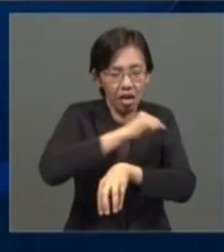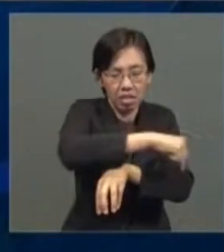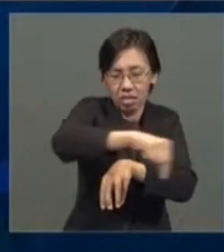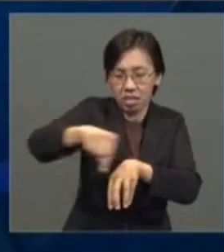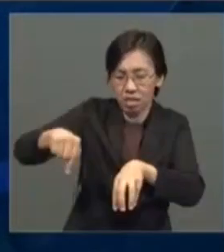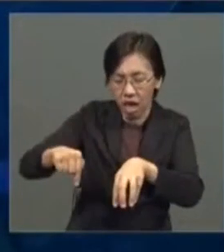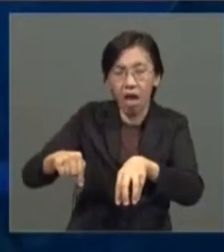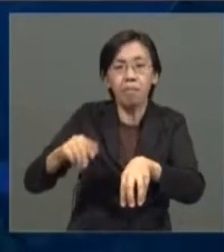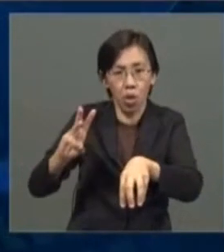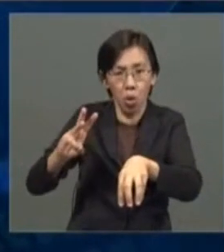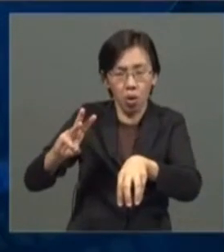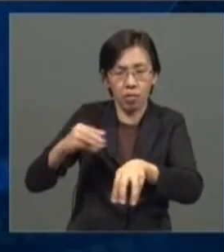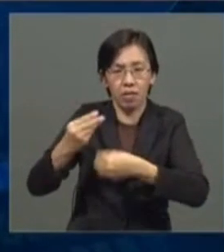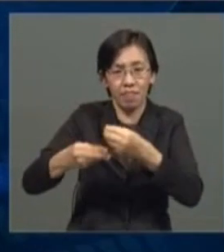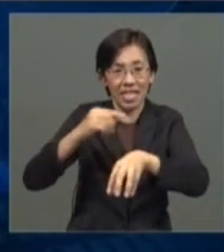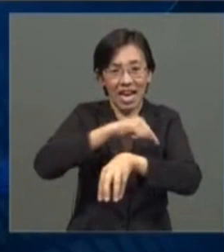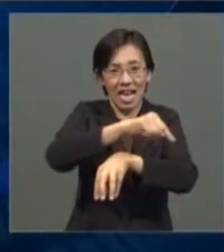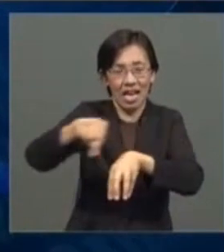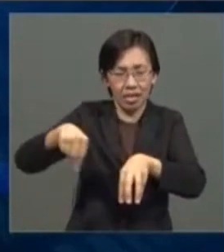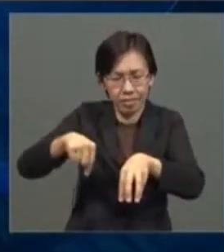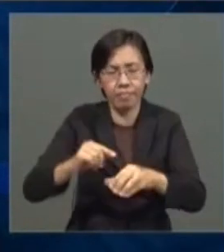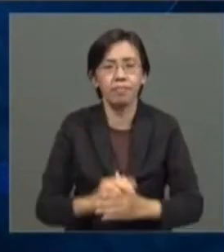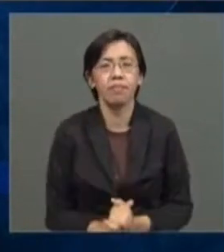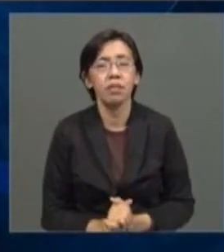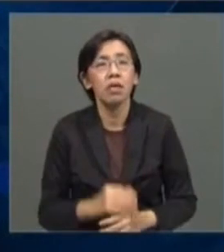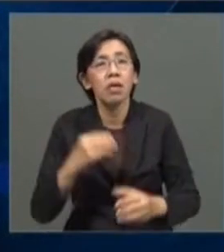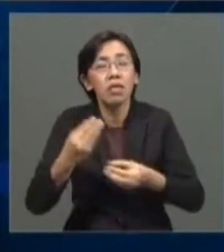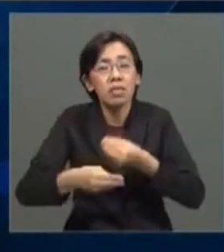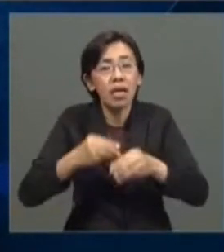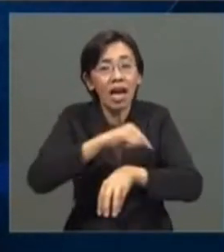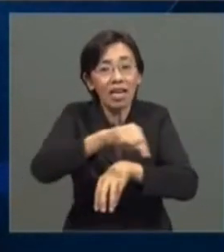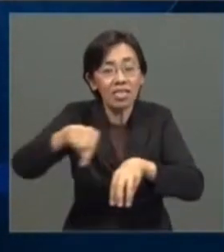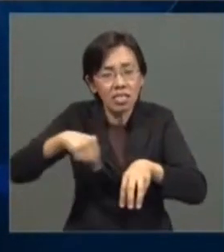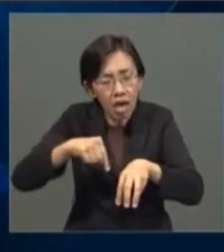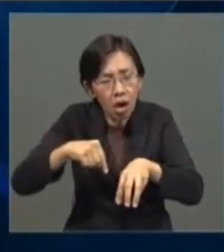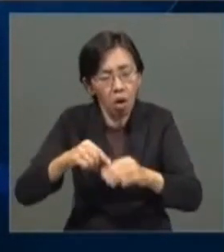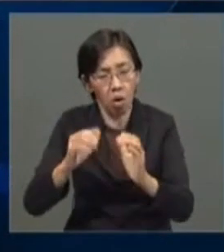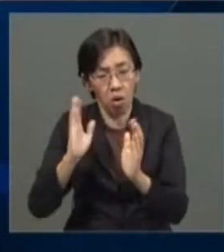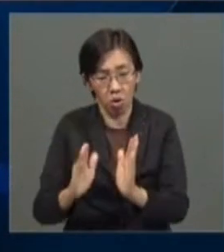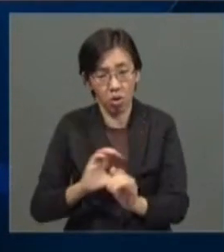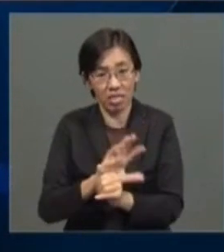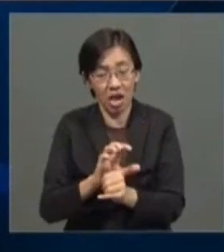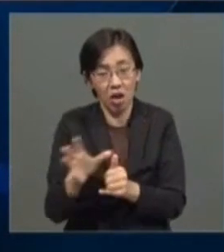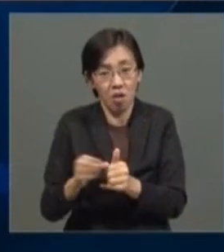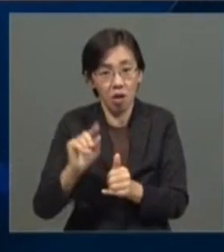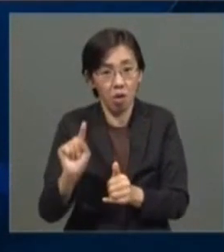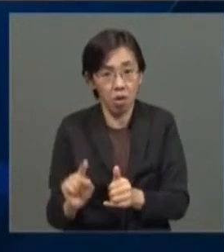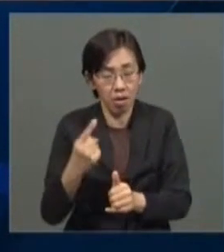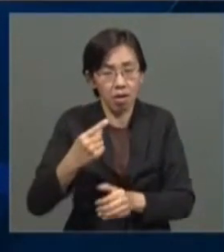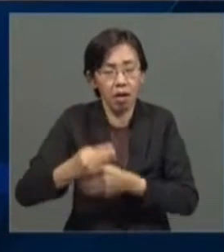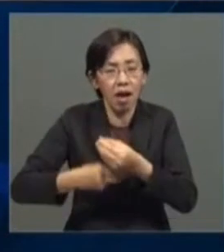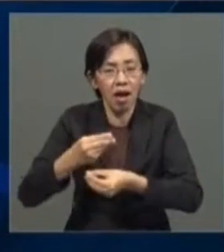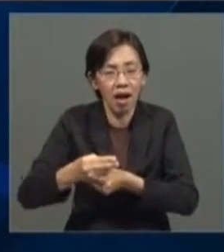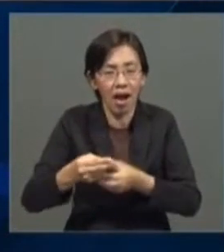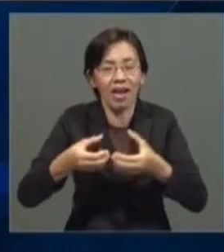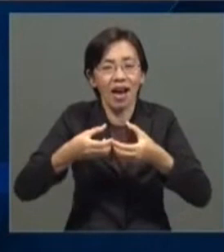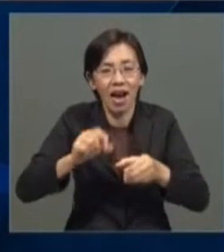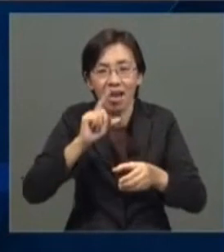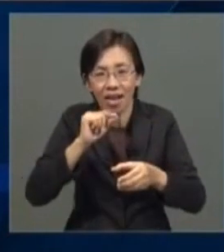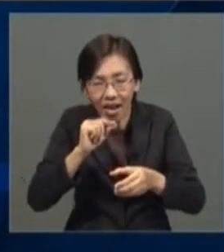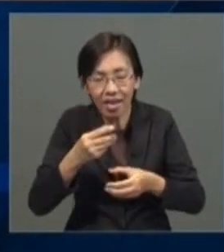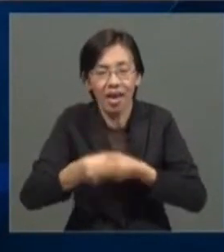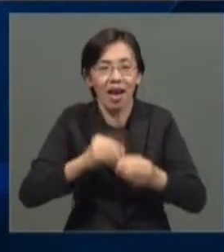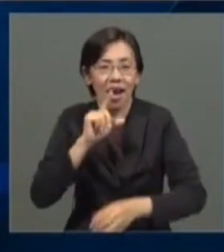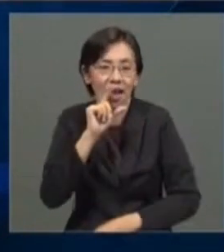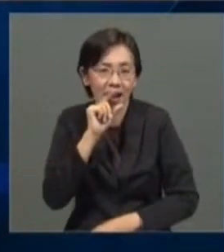และ indexเคสซึ่งถือได้ว่าเป็นผู้ติดเชื้อที่รายงานเป็นรายแรกเนี่ยพบว่าเป็นผู้ที่ค้าไข่ไก่และไก่